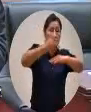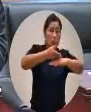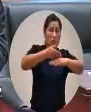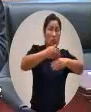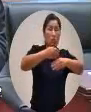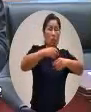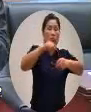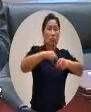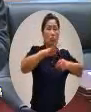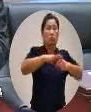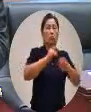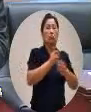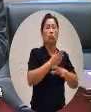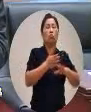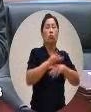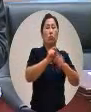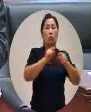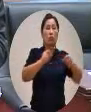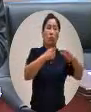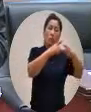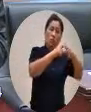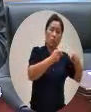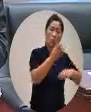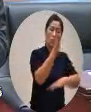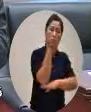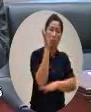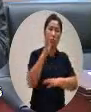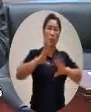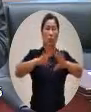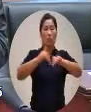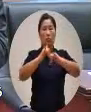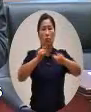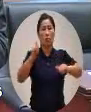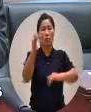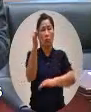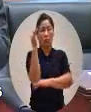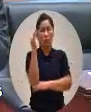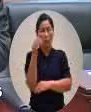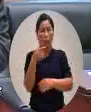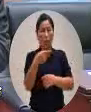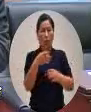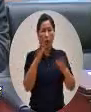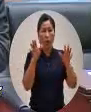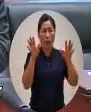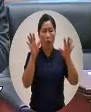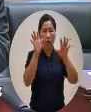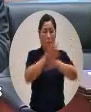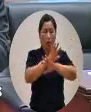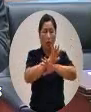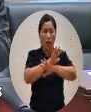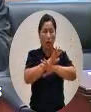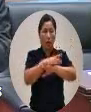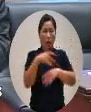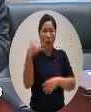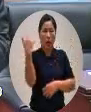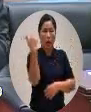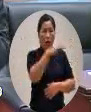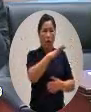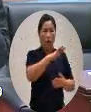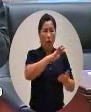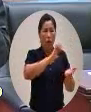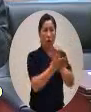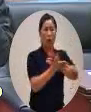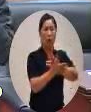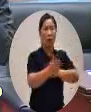政府歷經了國民政府結果一而之間他們自己住的地方變成政府